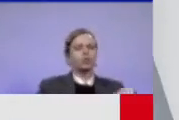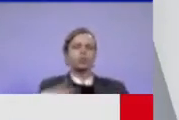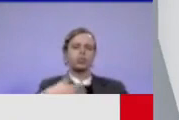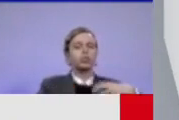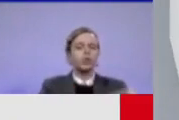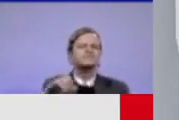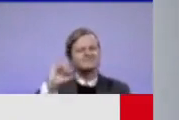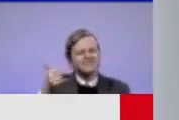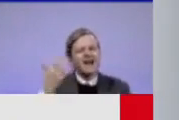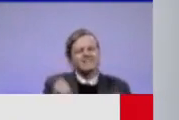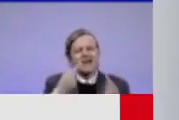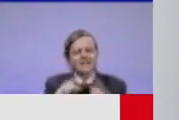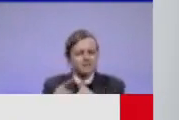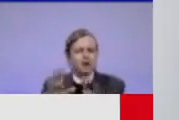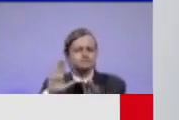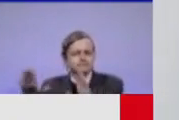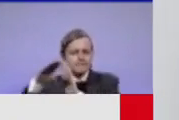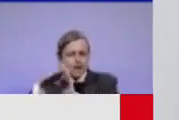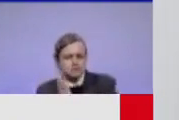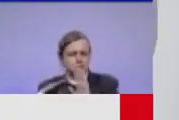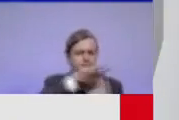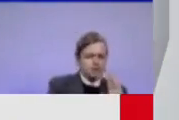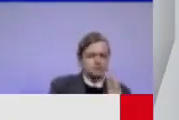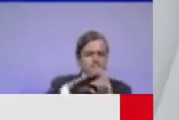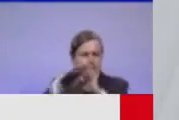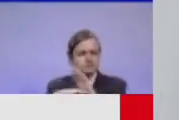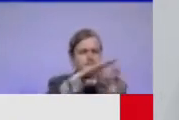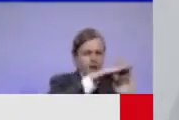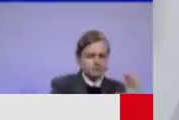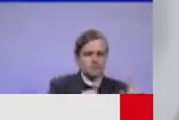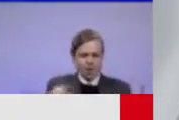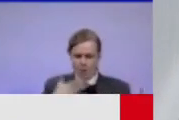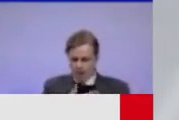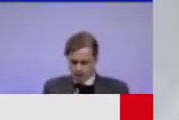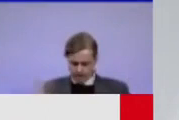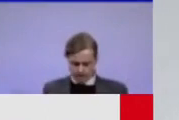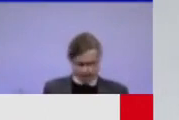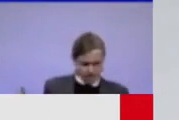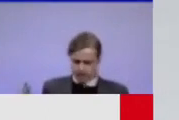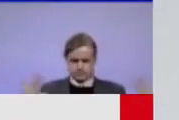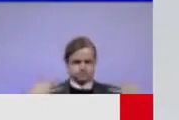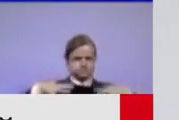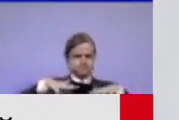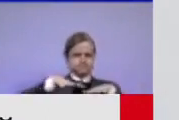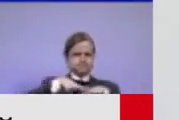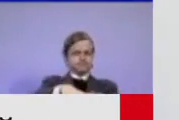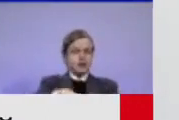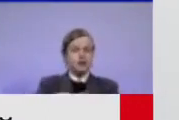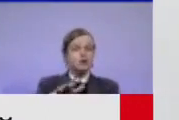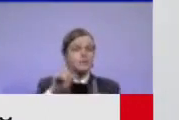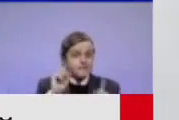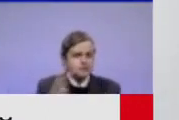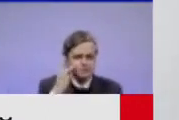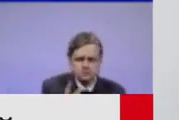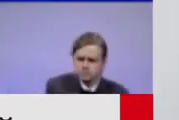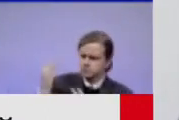dificilă. Trebuie să învățăm din lecțiile trecutului și să evităm o politică a urii și să